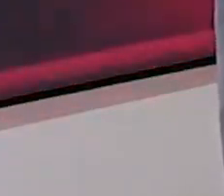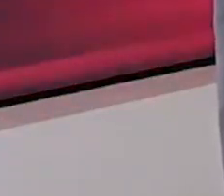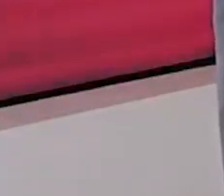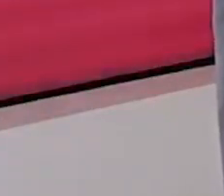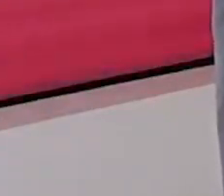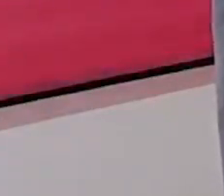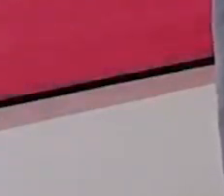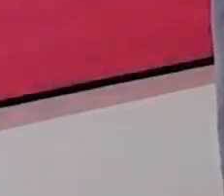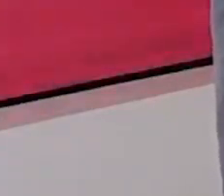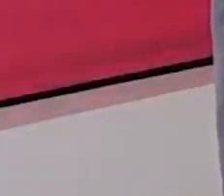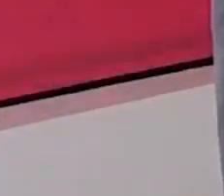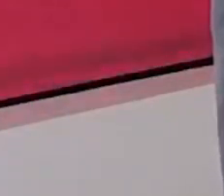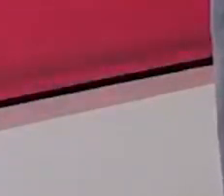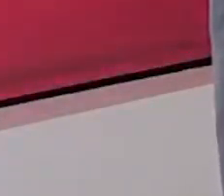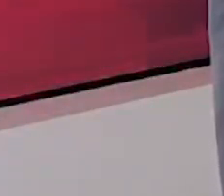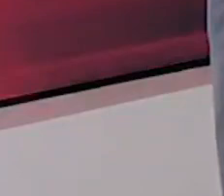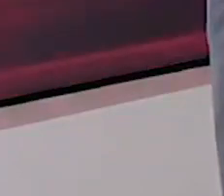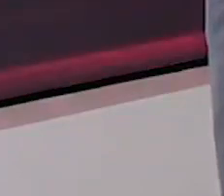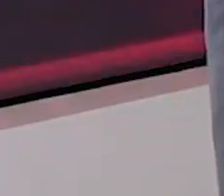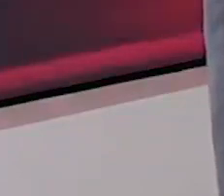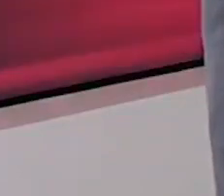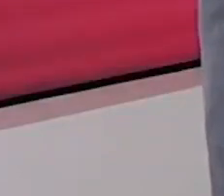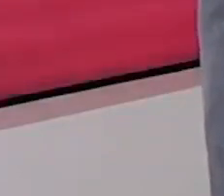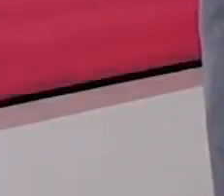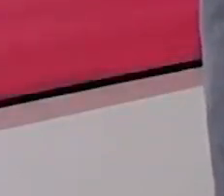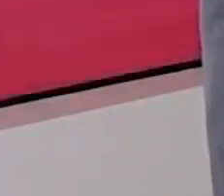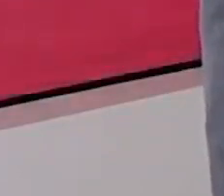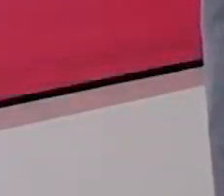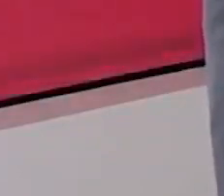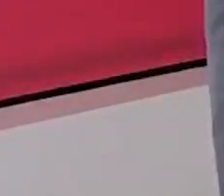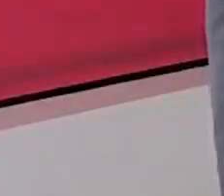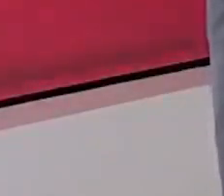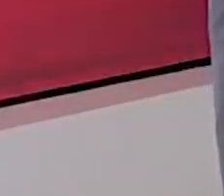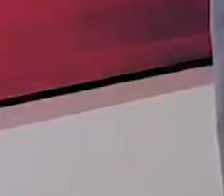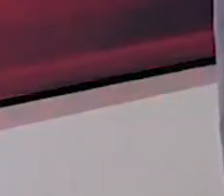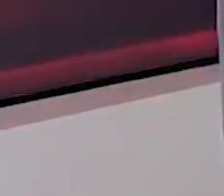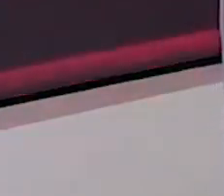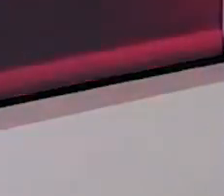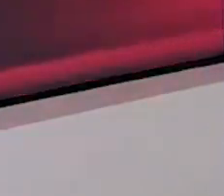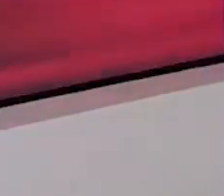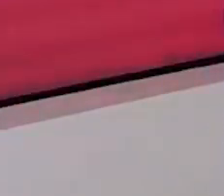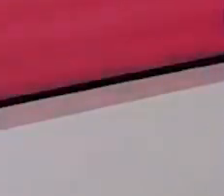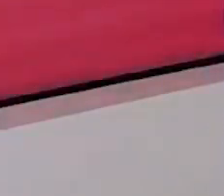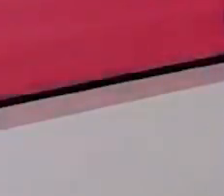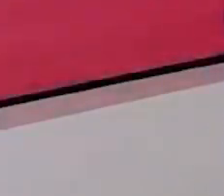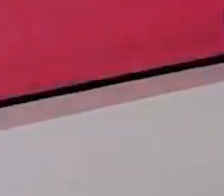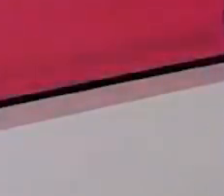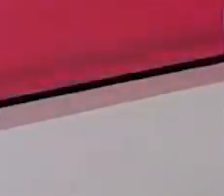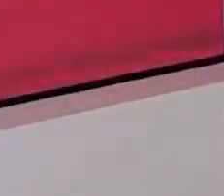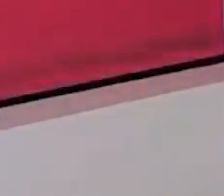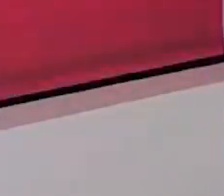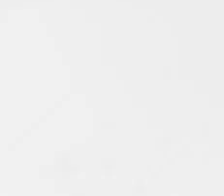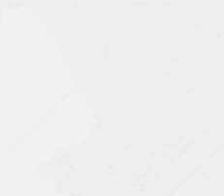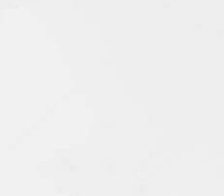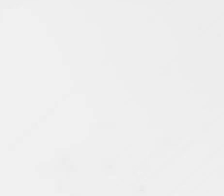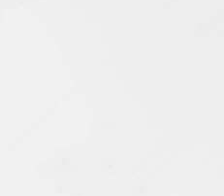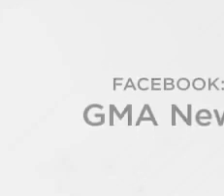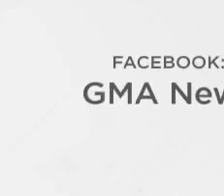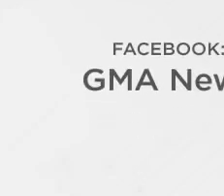kapuso abroad, subaybayan nyo kami sa GMA Pinoy TV at sa www.gmanews.tv.